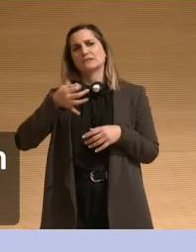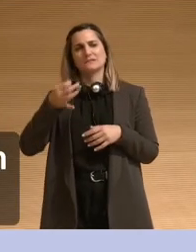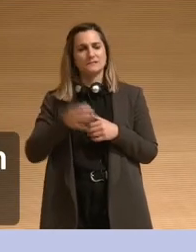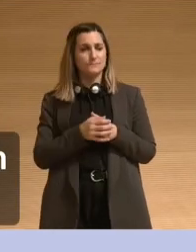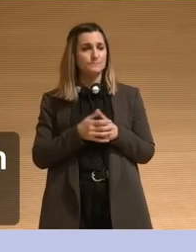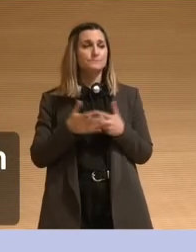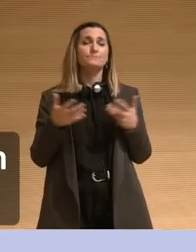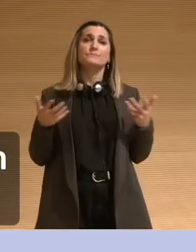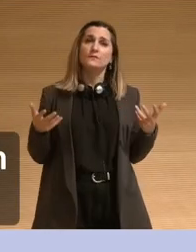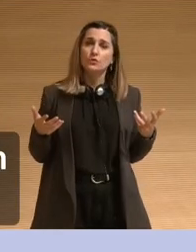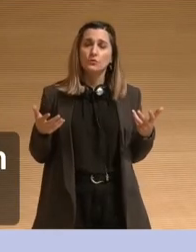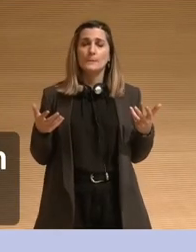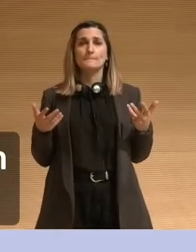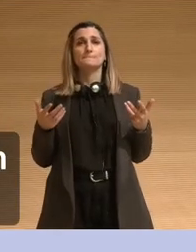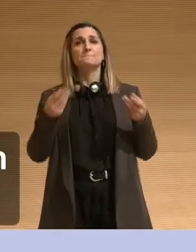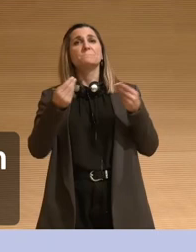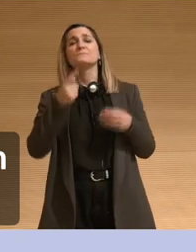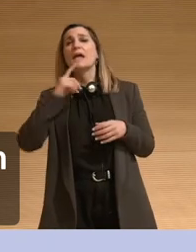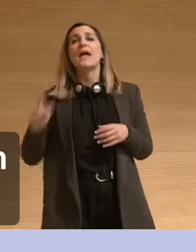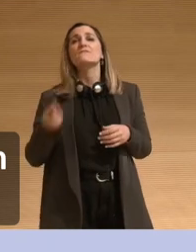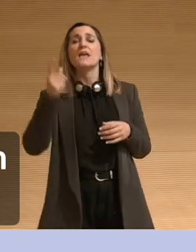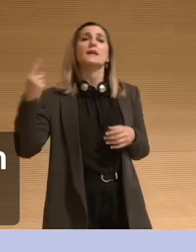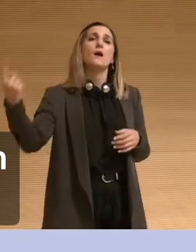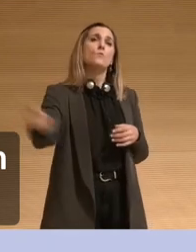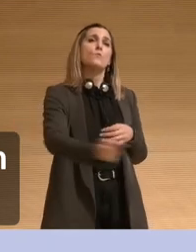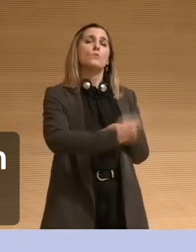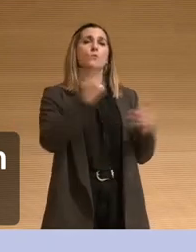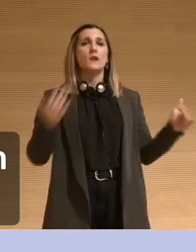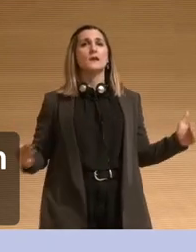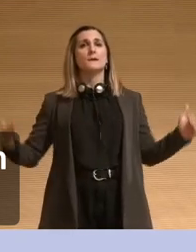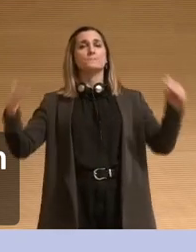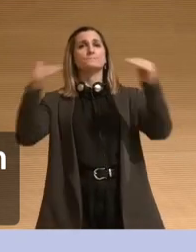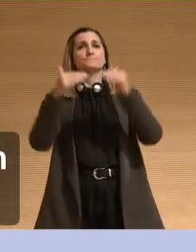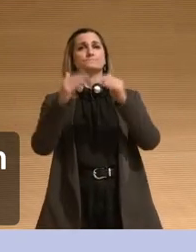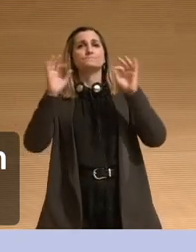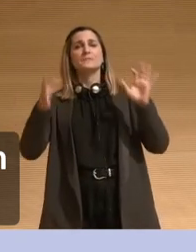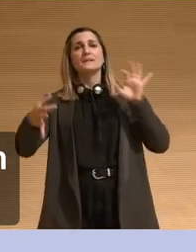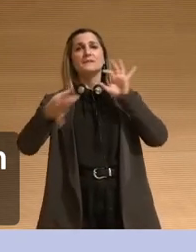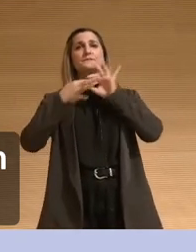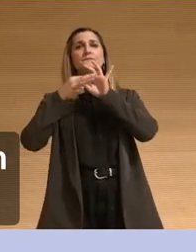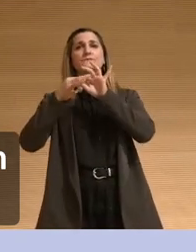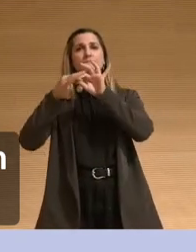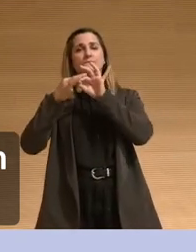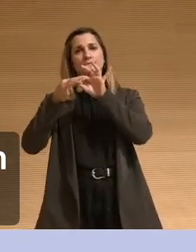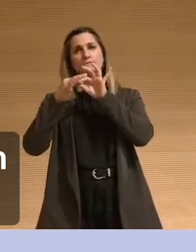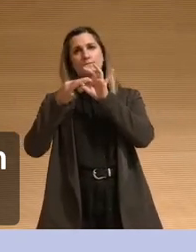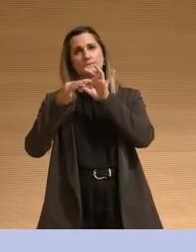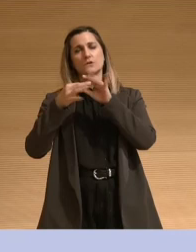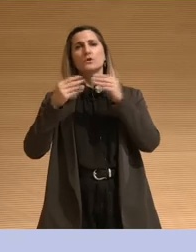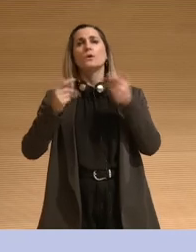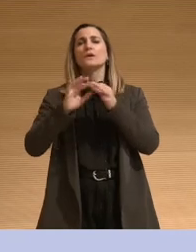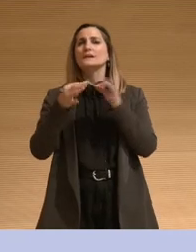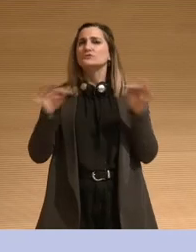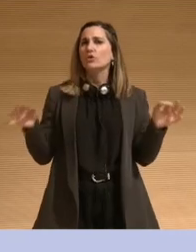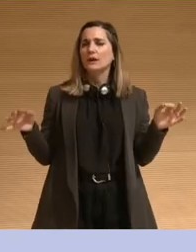δίνοντας έτσι την ευκαιρία σε όλους να μπορέσουν να συνδεθούν μέσα από αυτές τις ιστορίες και